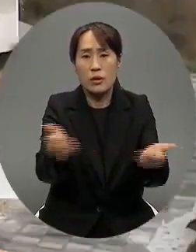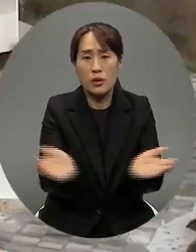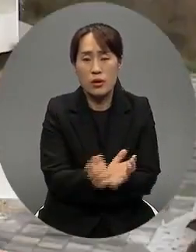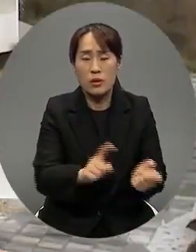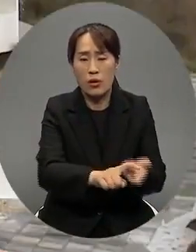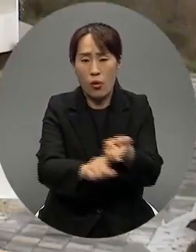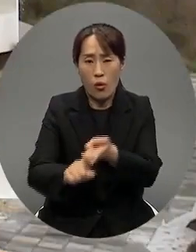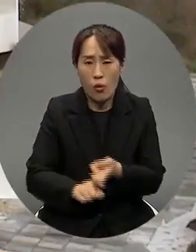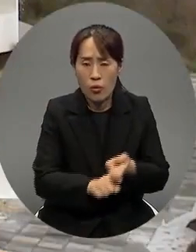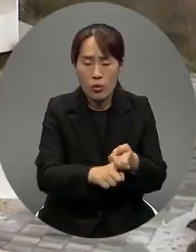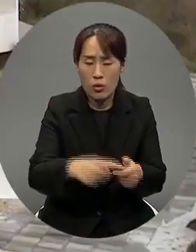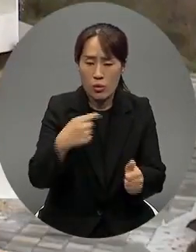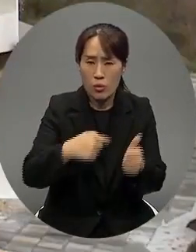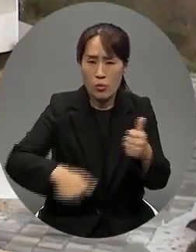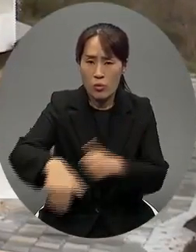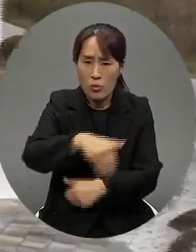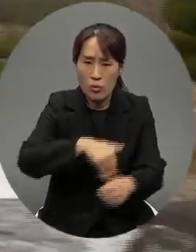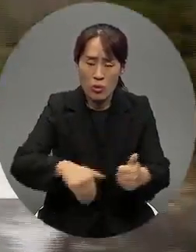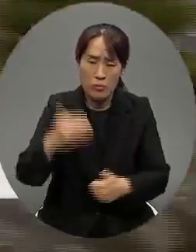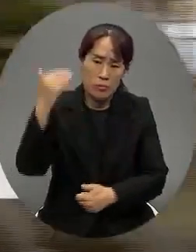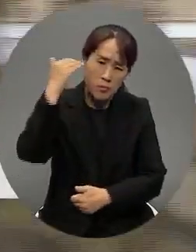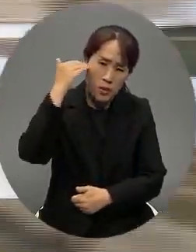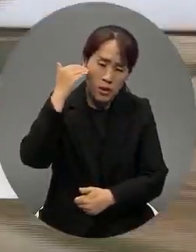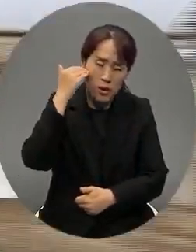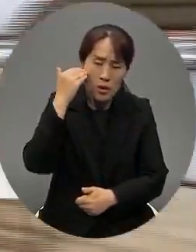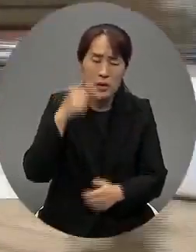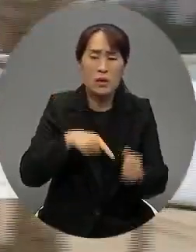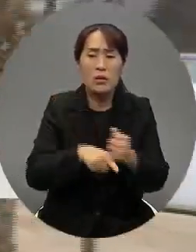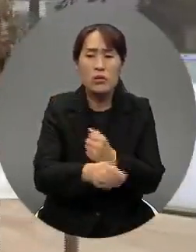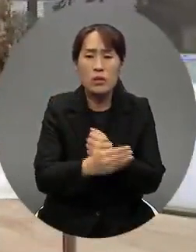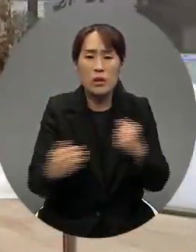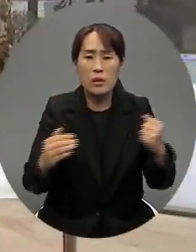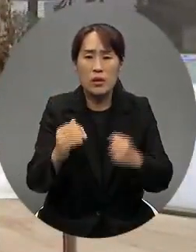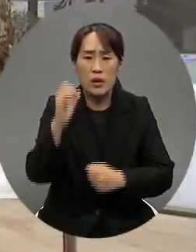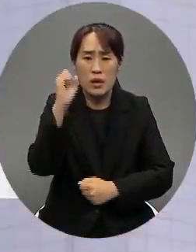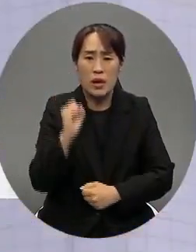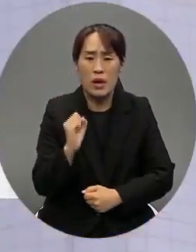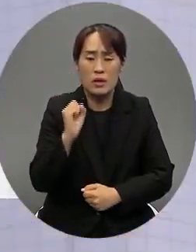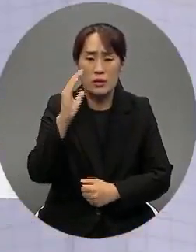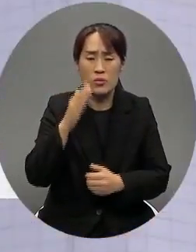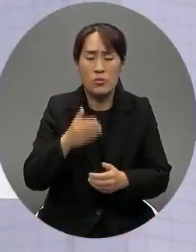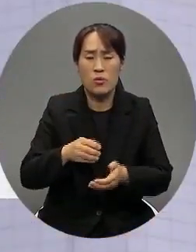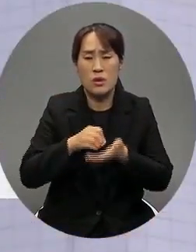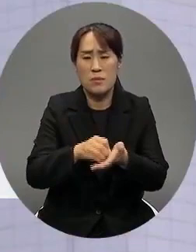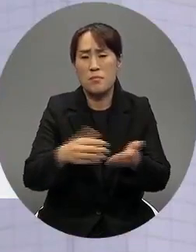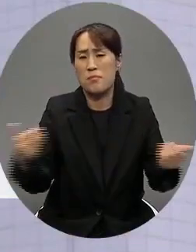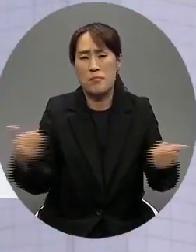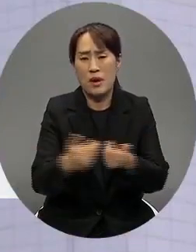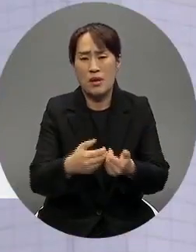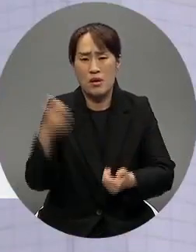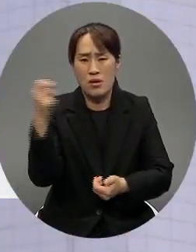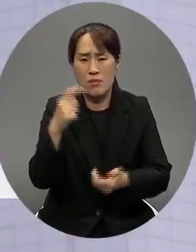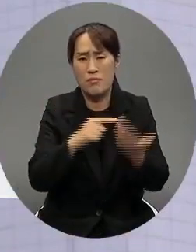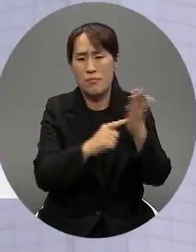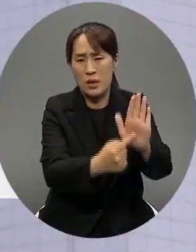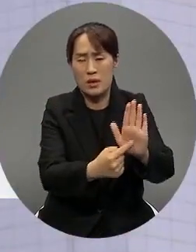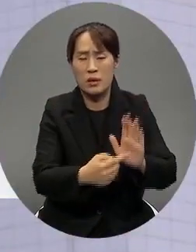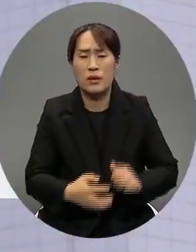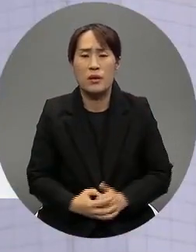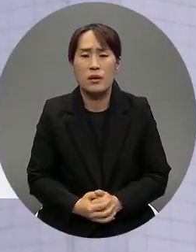연대회의는 교육 환경을 훼손한다는 등의 이유로 카지노 입점에 반대한다는 성명 을 거듭